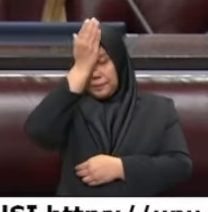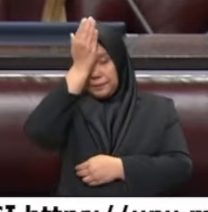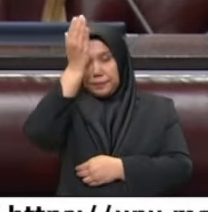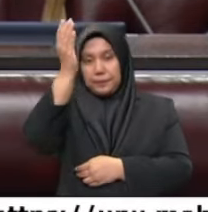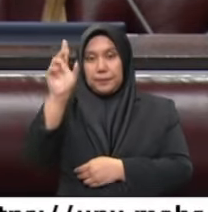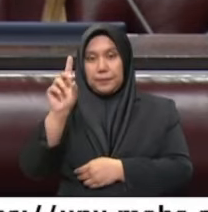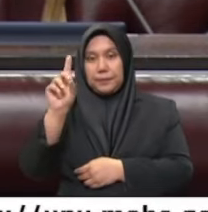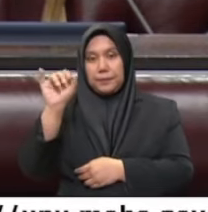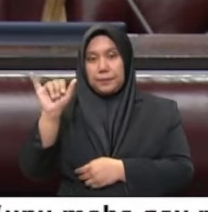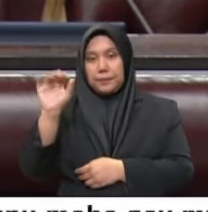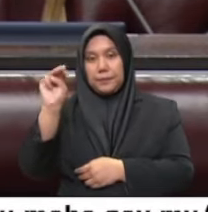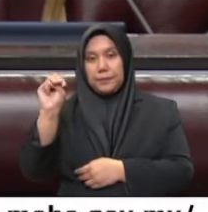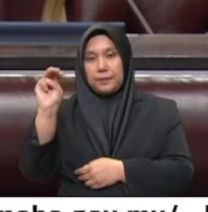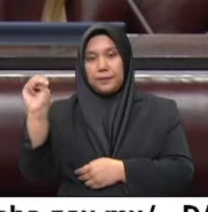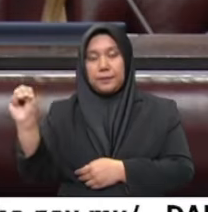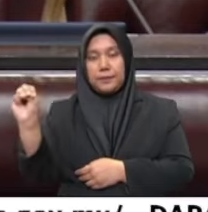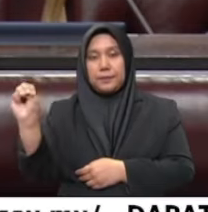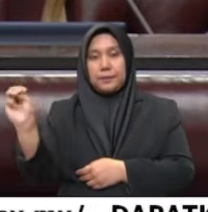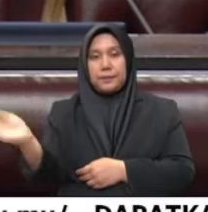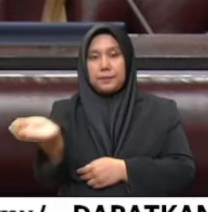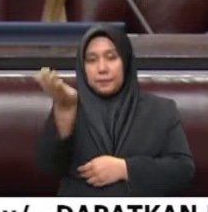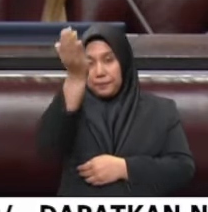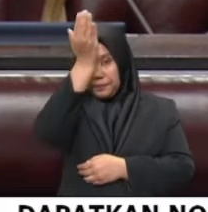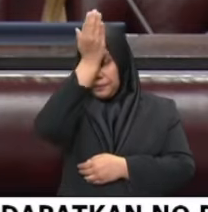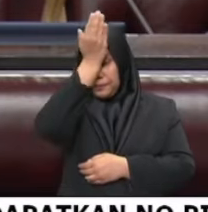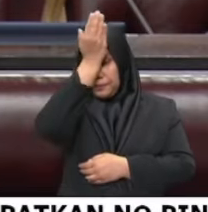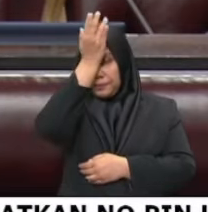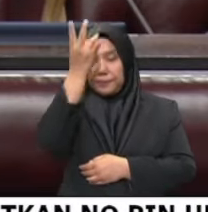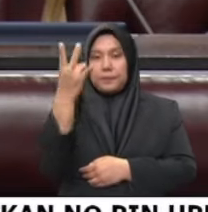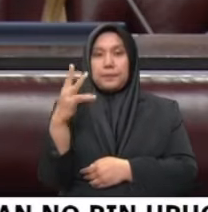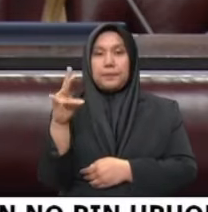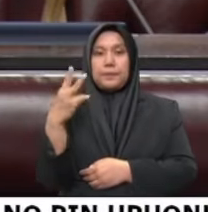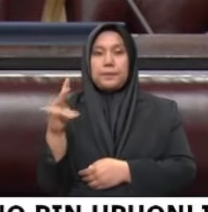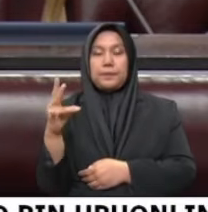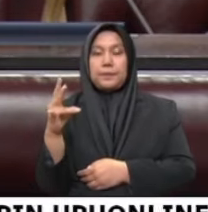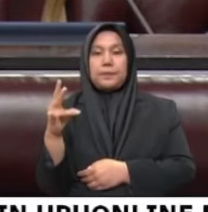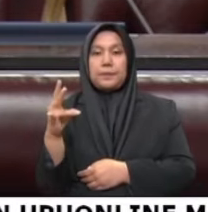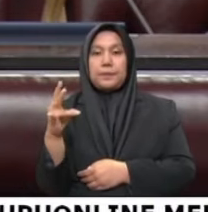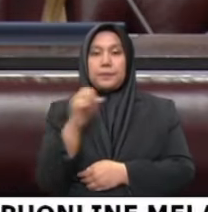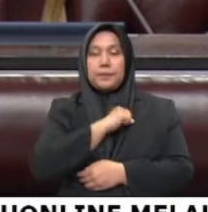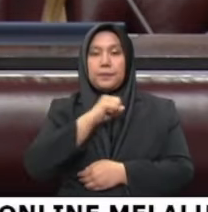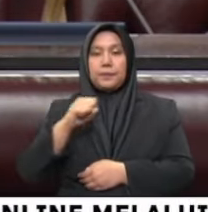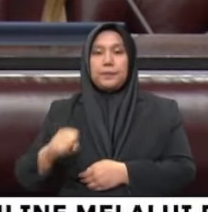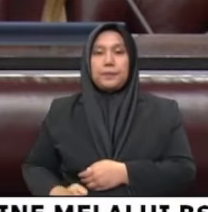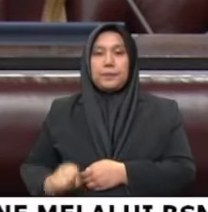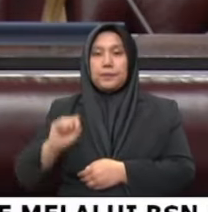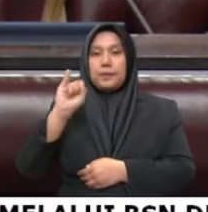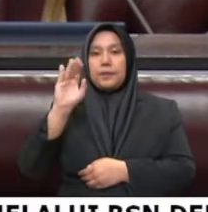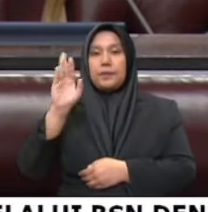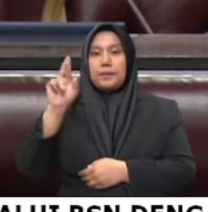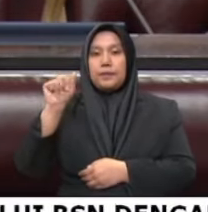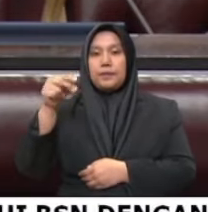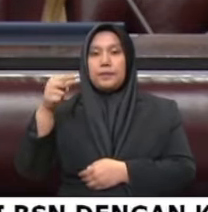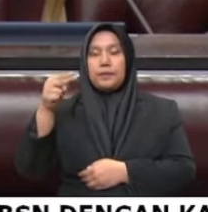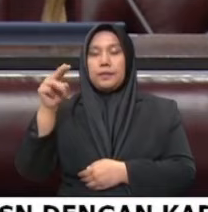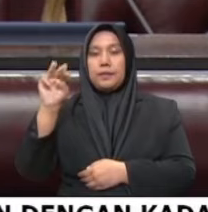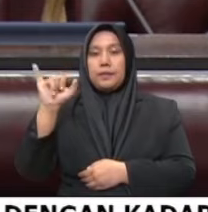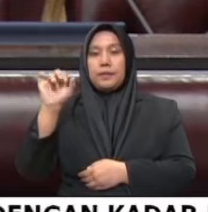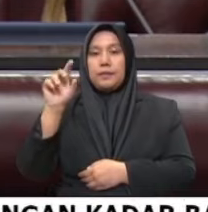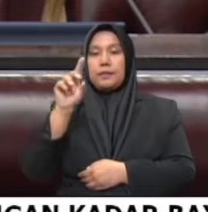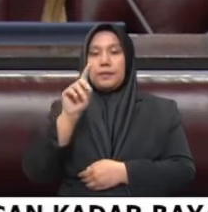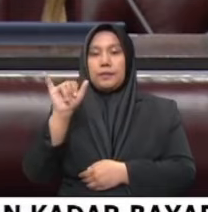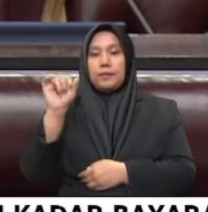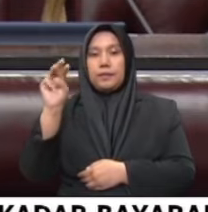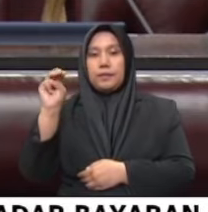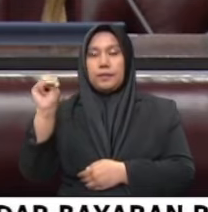Yang Maha Mulia Seri Paduka Baginda Yang di-Pertuan Agong ke-17 Sultan Ibrahim dan Kebawah Duli Yang Maha Mulia Seri Paduka